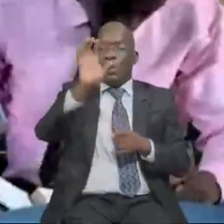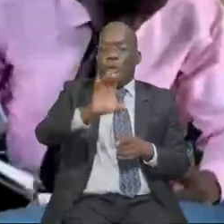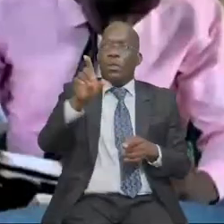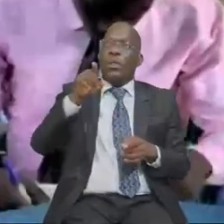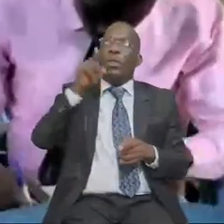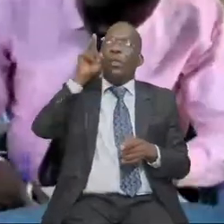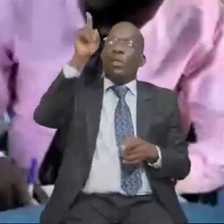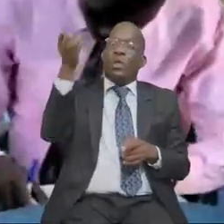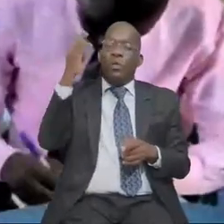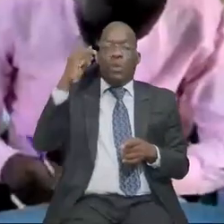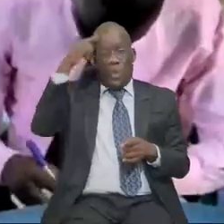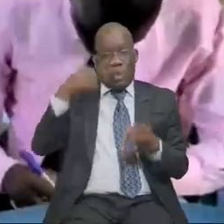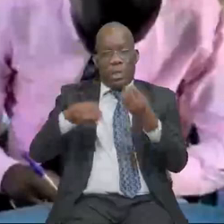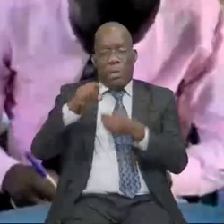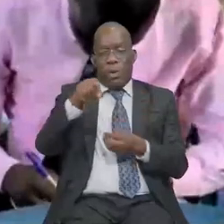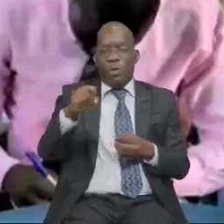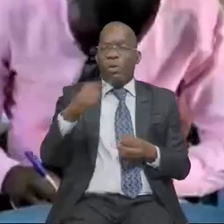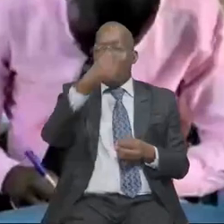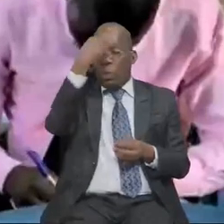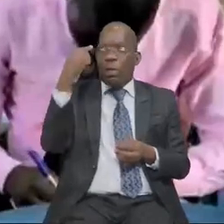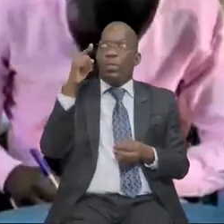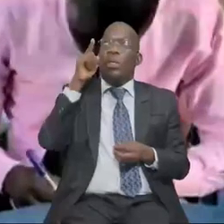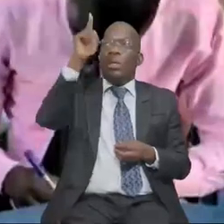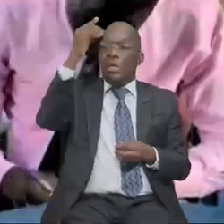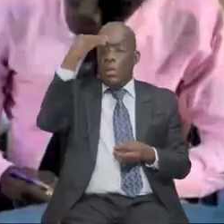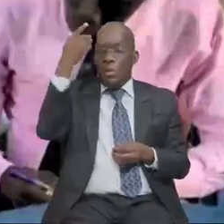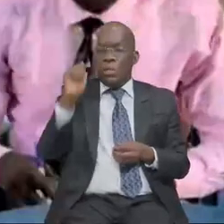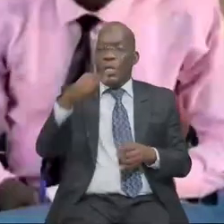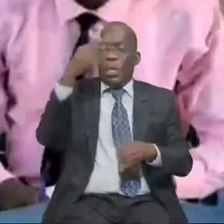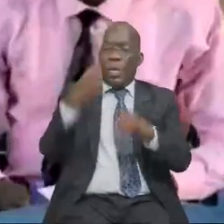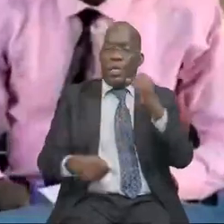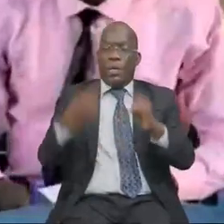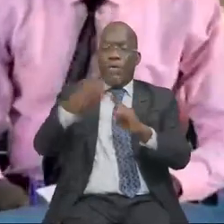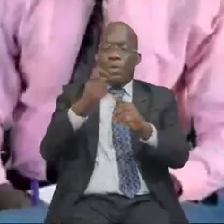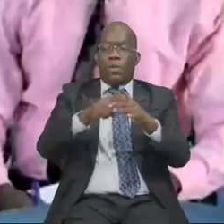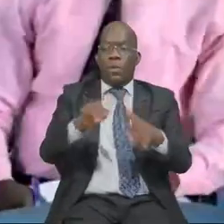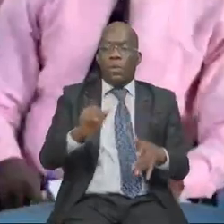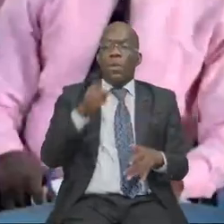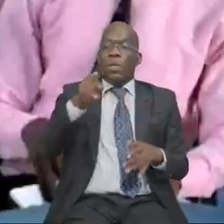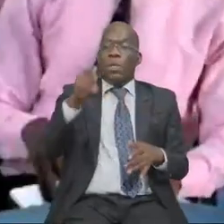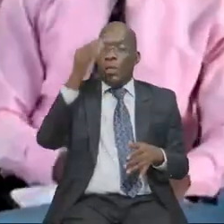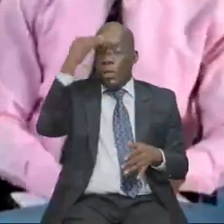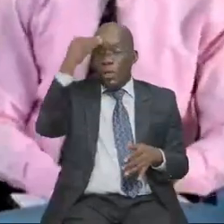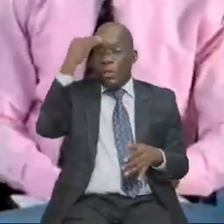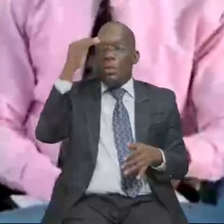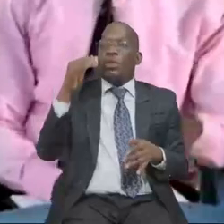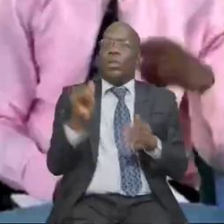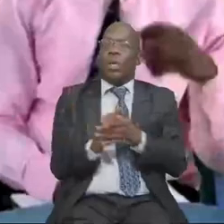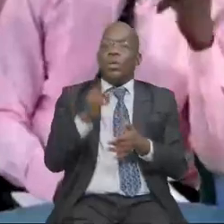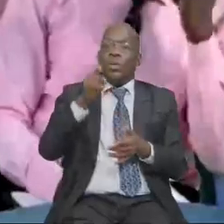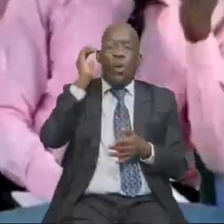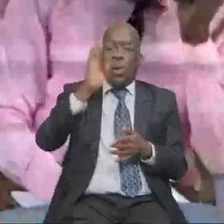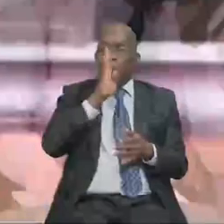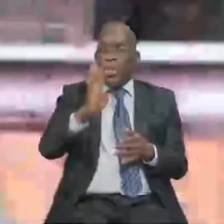savait. Il connaissait la fin dès le commencement. Il savait que tu naîtras dans cette